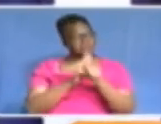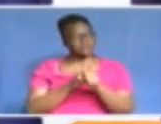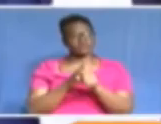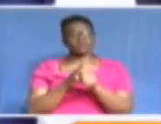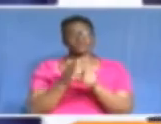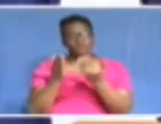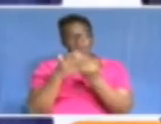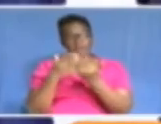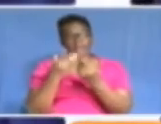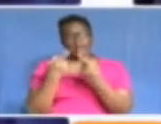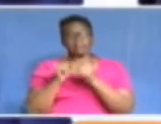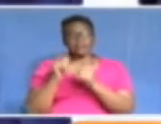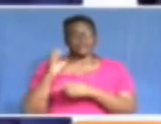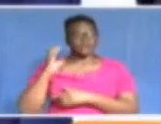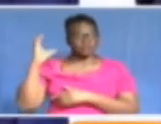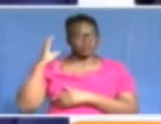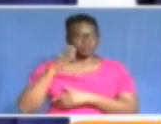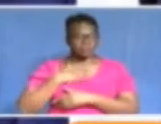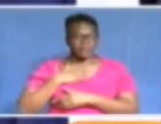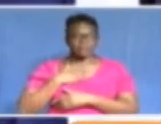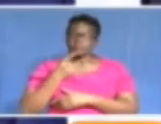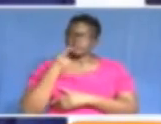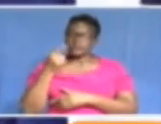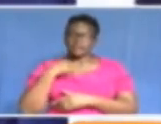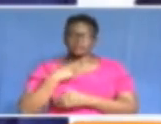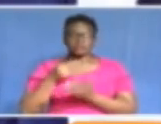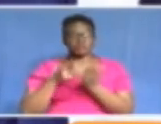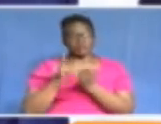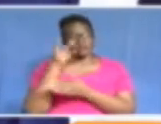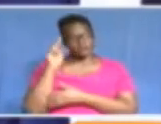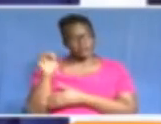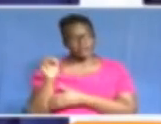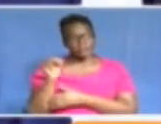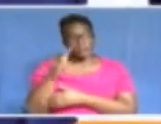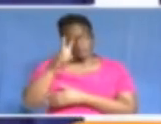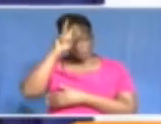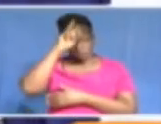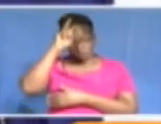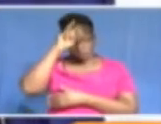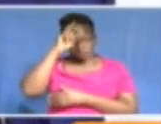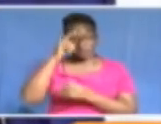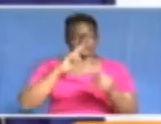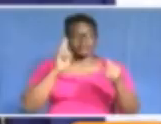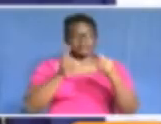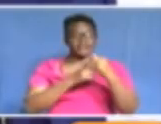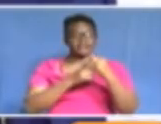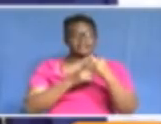So mudosi ameniambia nimununulie mbuzi 700.